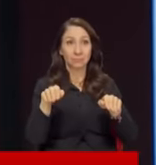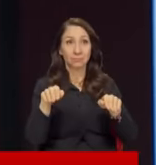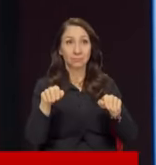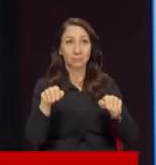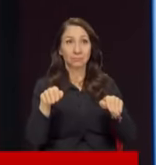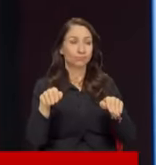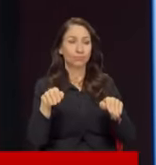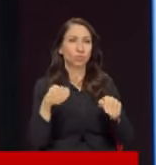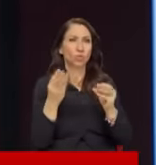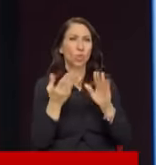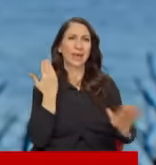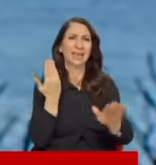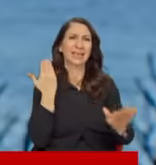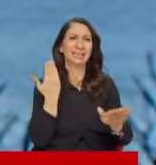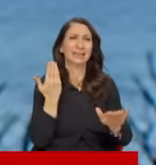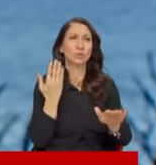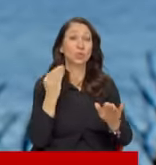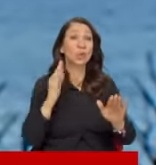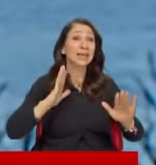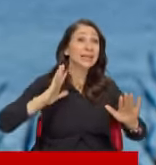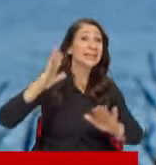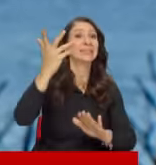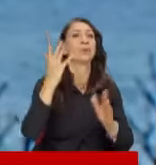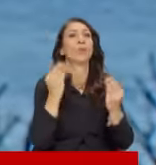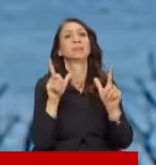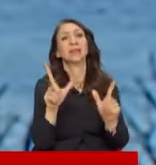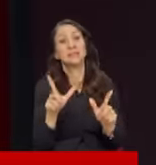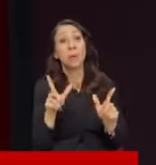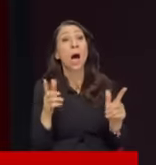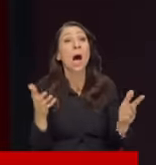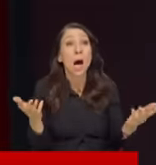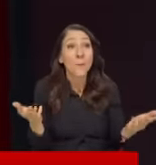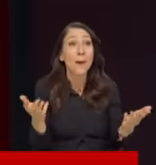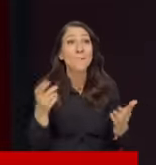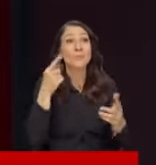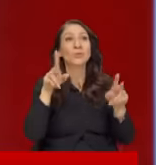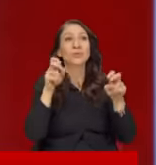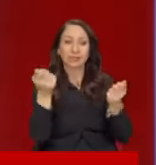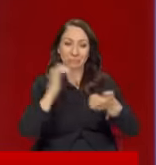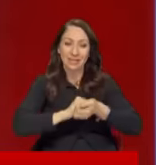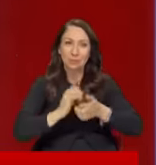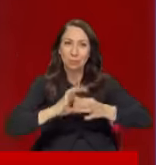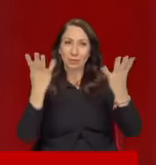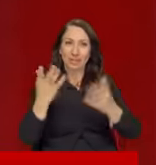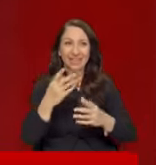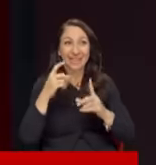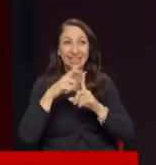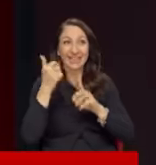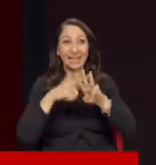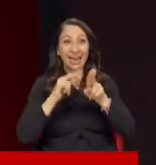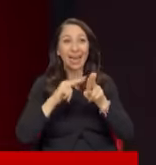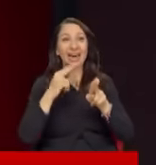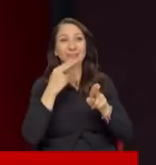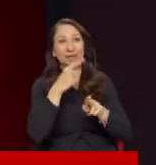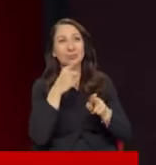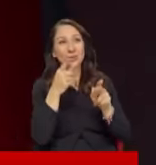yani çok gerideyiz yani Çok ileriye gitmemiz lazım ama Dilek hanım Belki bu konu aşacağız bunu Dilek hanım B bu